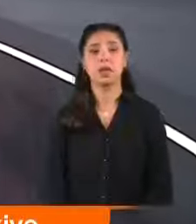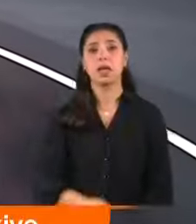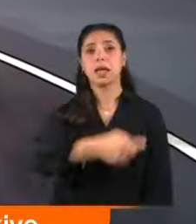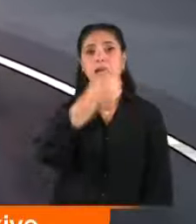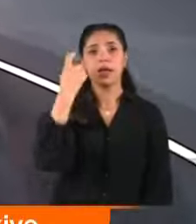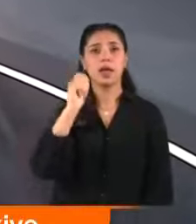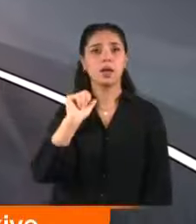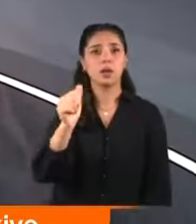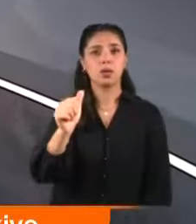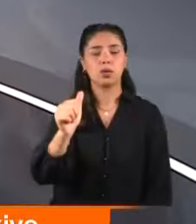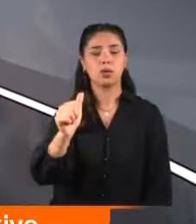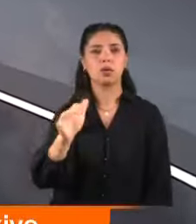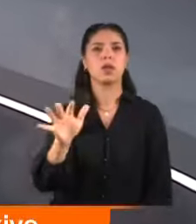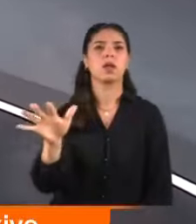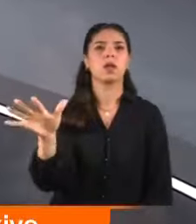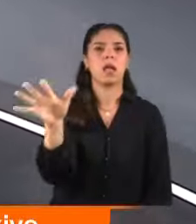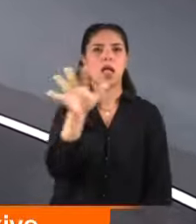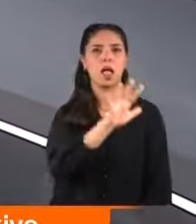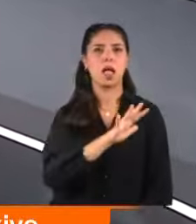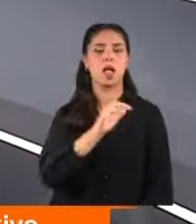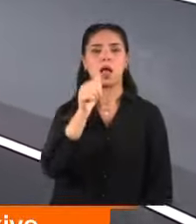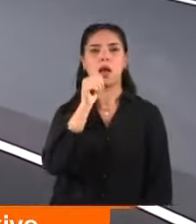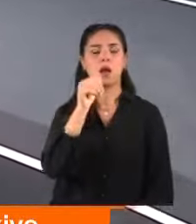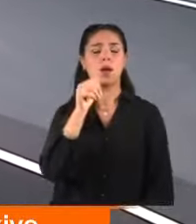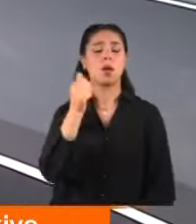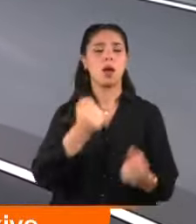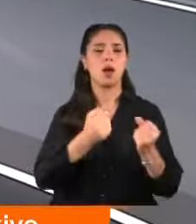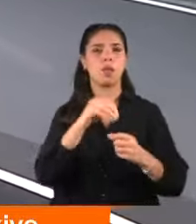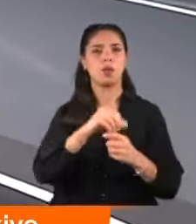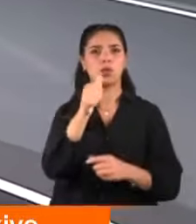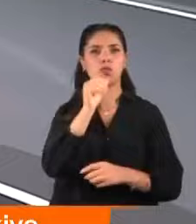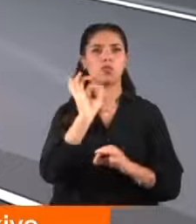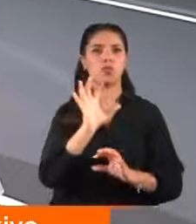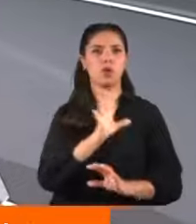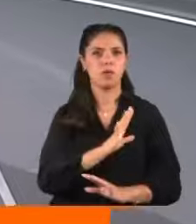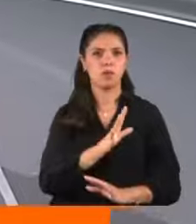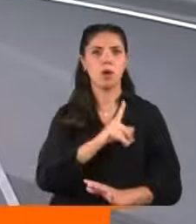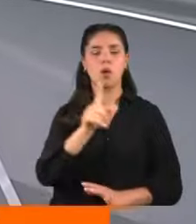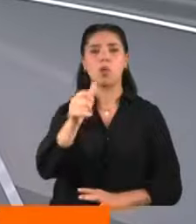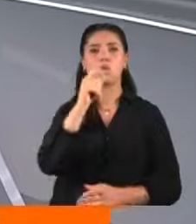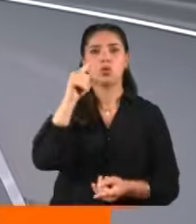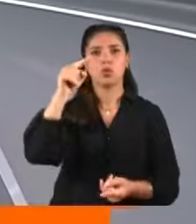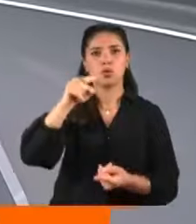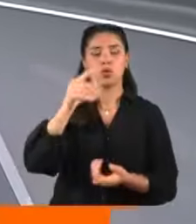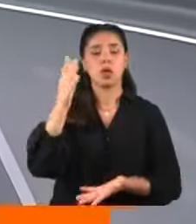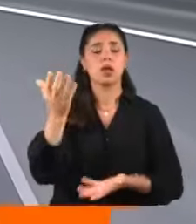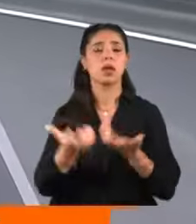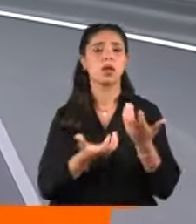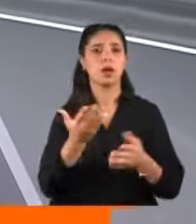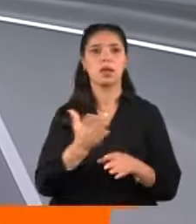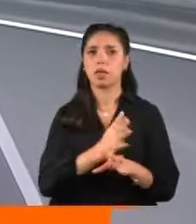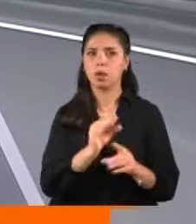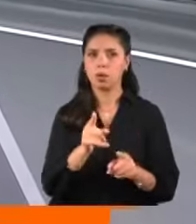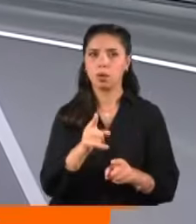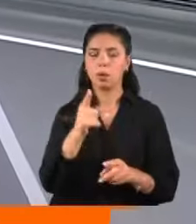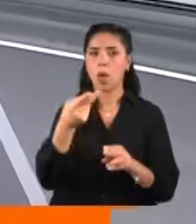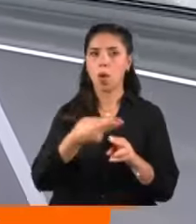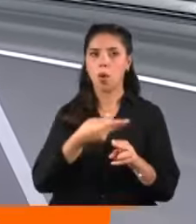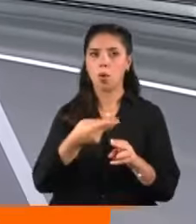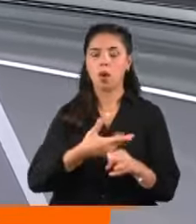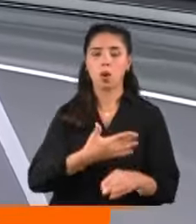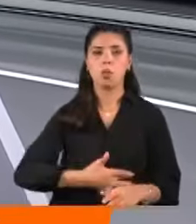Sıcak yaz günlerinde hemen hemen her aracın içinde su var mutlaka ama aslında o su şişeleri yangına sebep olabilir. Bunun bir